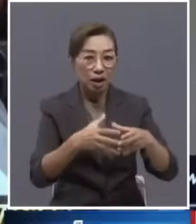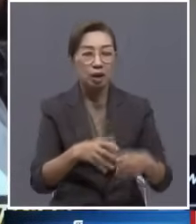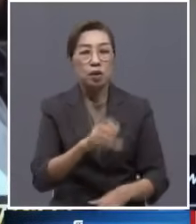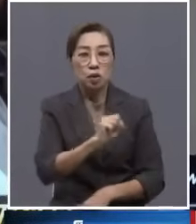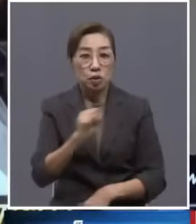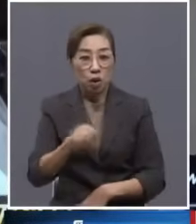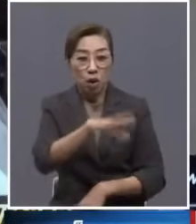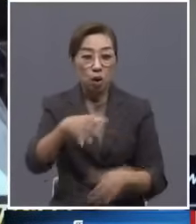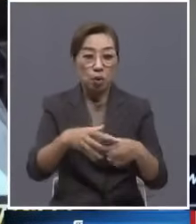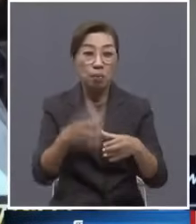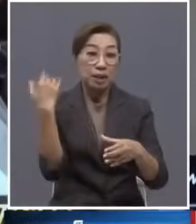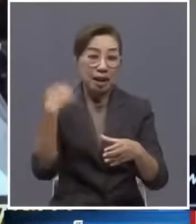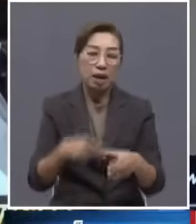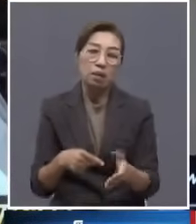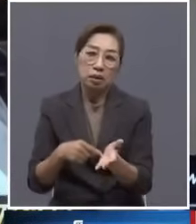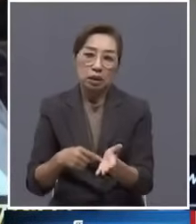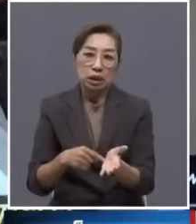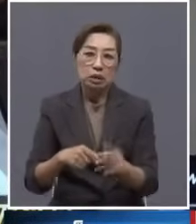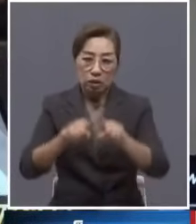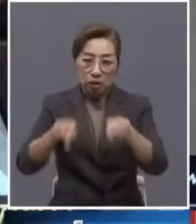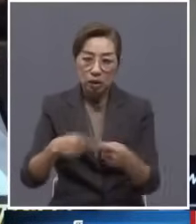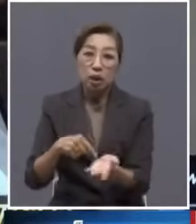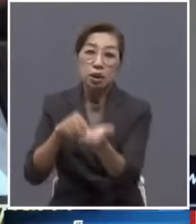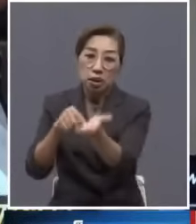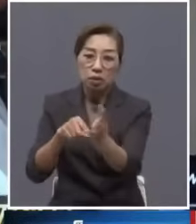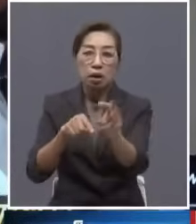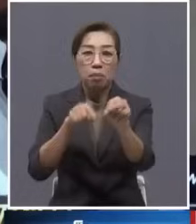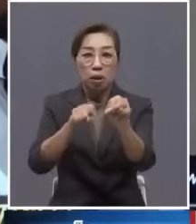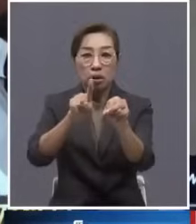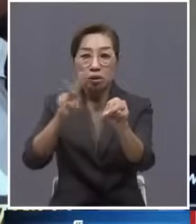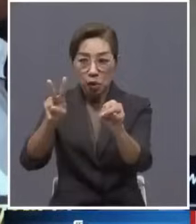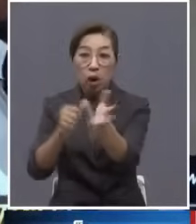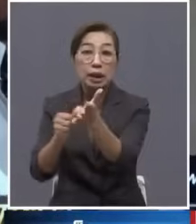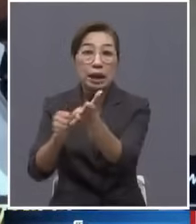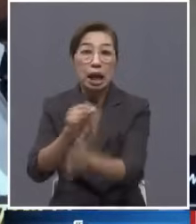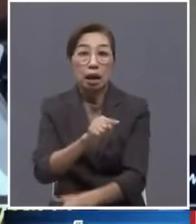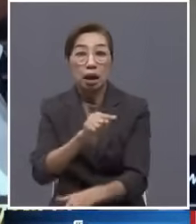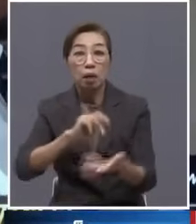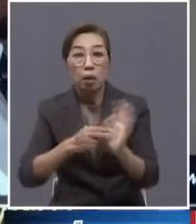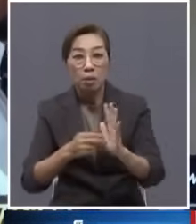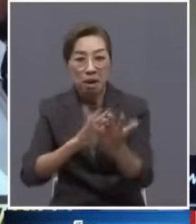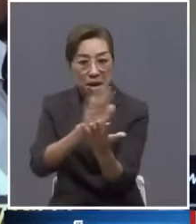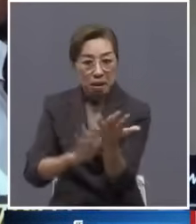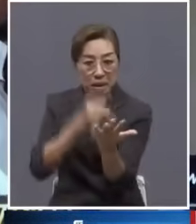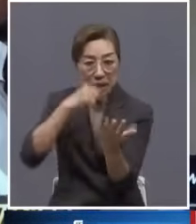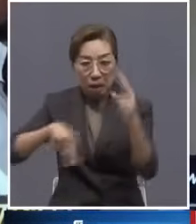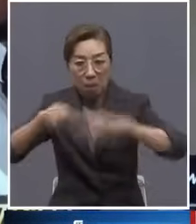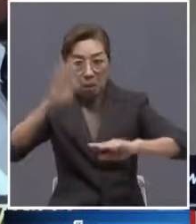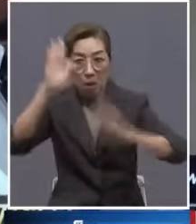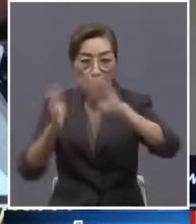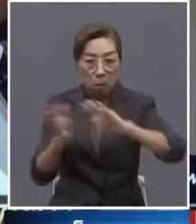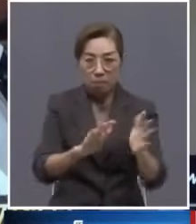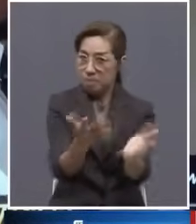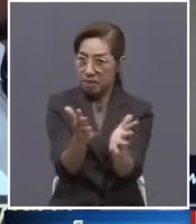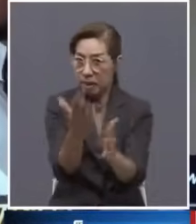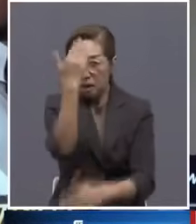ยื่นร่างแก้ไขมาตรา 112ซึ่งเราก็ต้องยืนยันเช่นกันว่าการยื่นร่างกฎหมายดังกล่าวไม่เข้าข่ายล้มล้างการปกครองทั้งใน